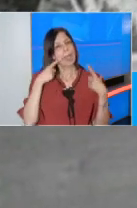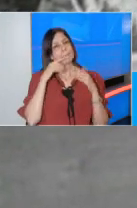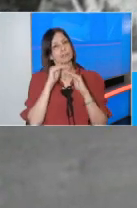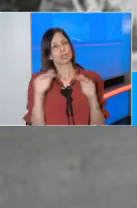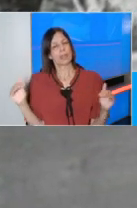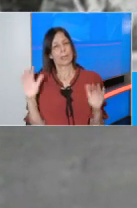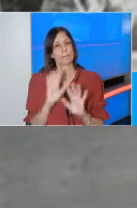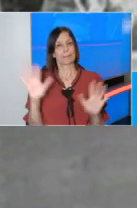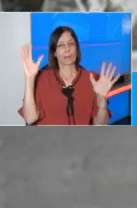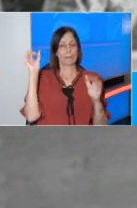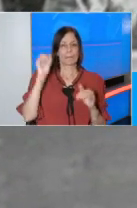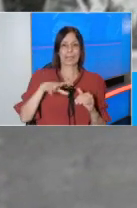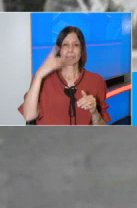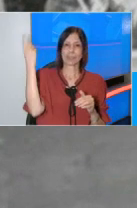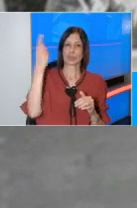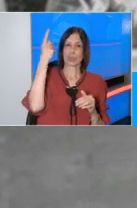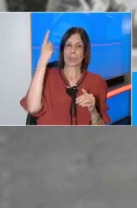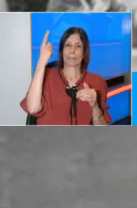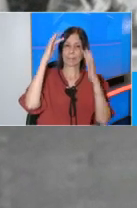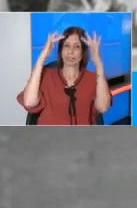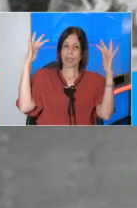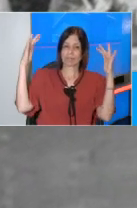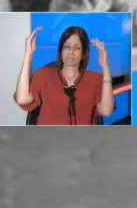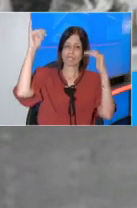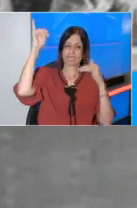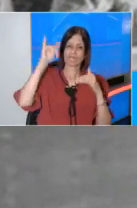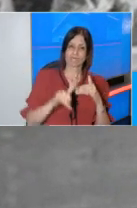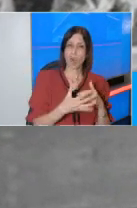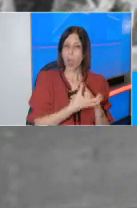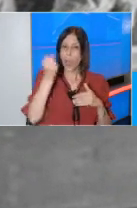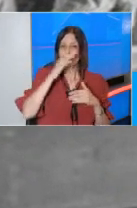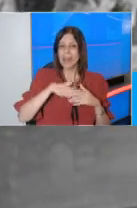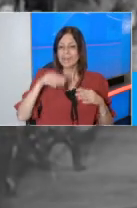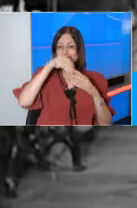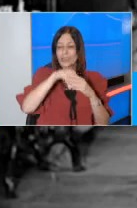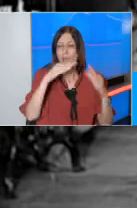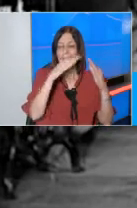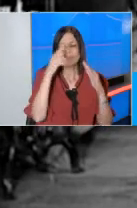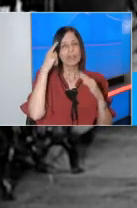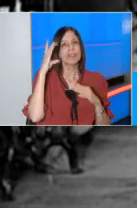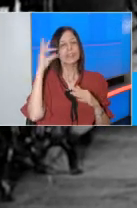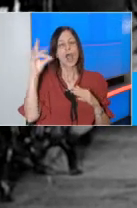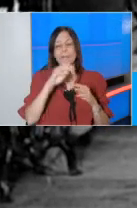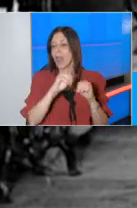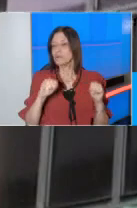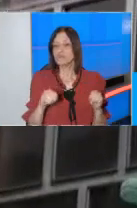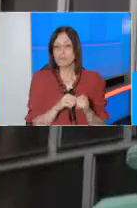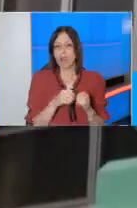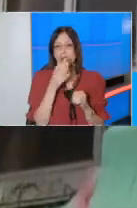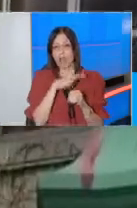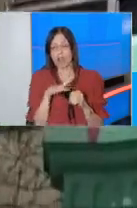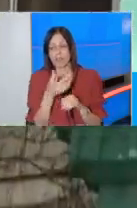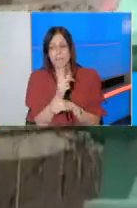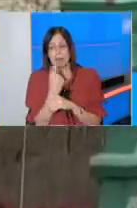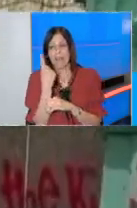מסוקים, פשוט יורדים מהשמיים, ולוקחים את הילדים מהבתים. תחשבי על הטראומה הזאת לכל המשפחה. תחשבי על הטראומה לילדים, שפשוט ברגע